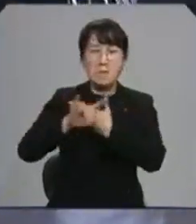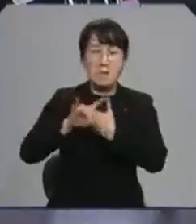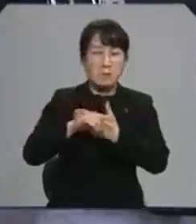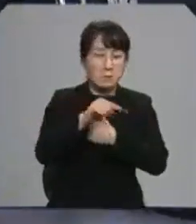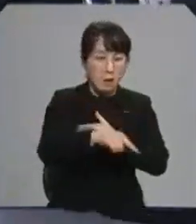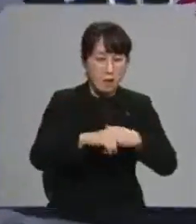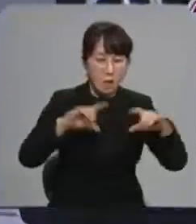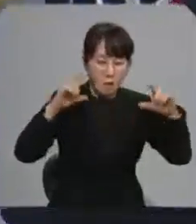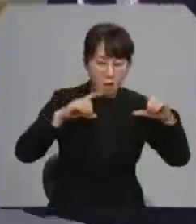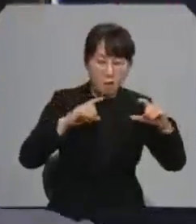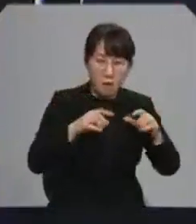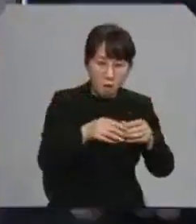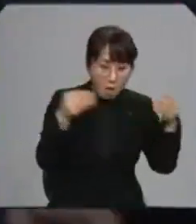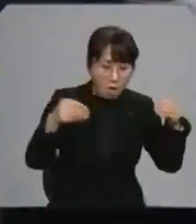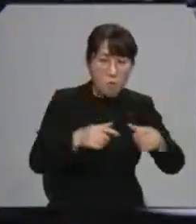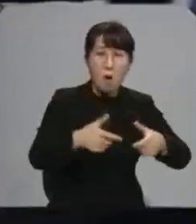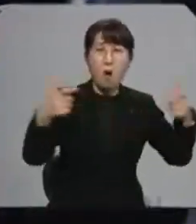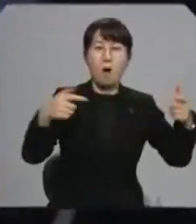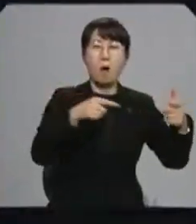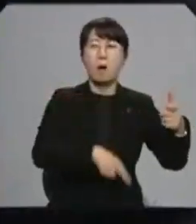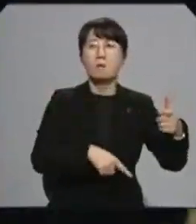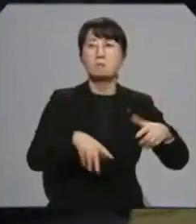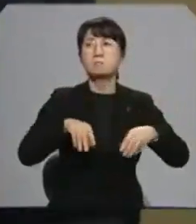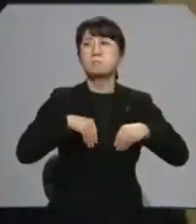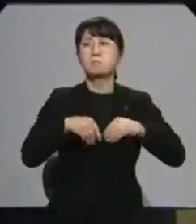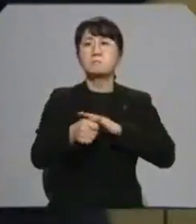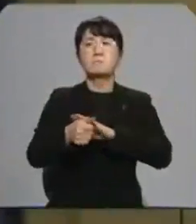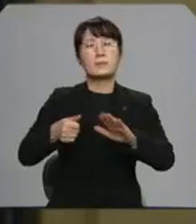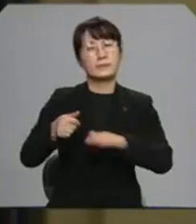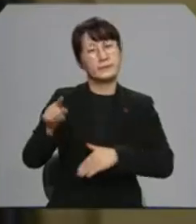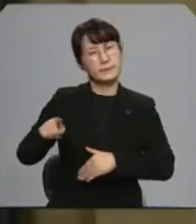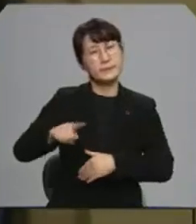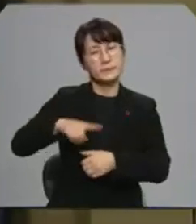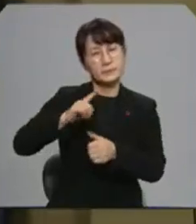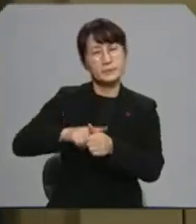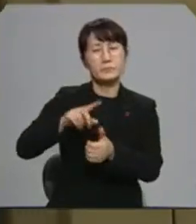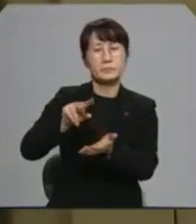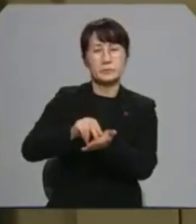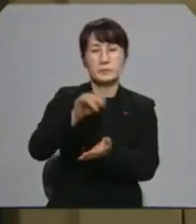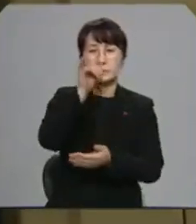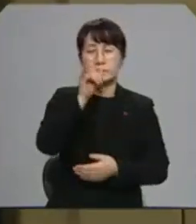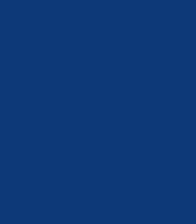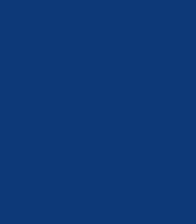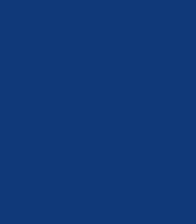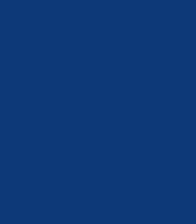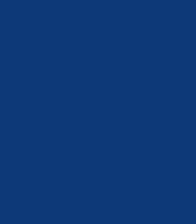정책은 소홀한 것 아니냐는 지적이 나옵니다. KBS 뉴스 신주연입니다.